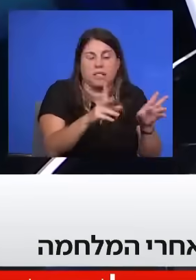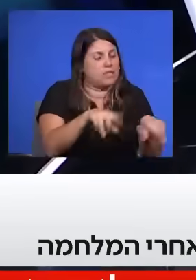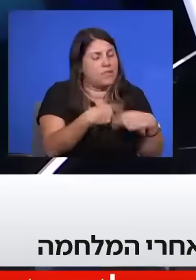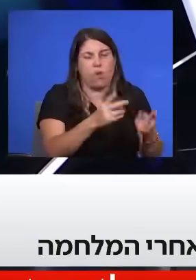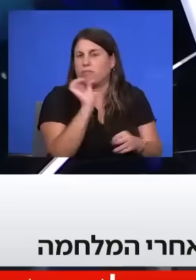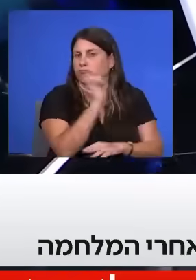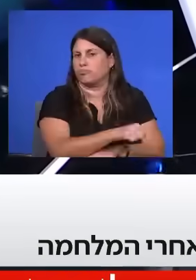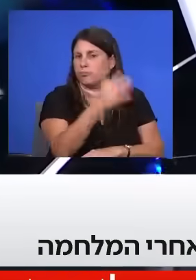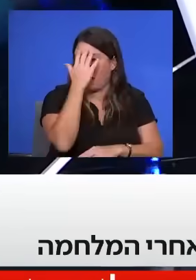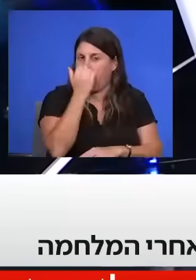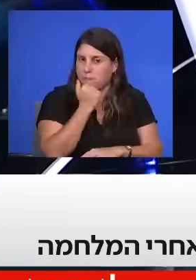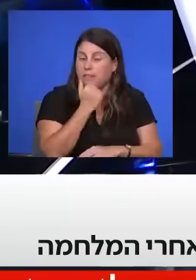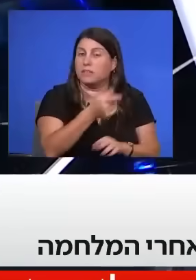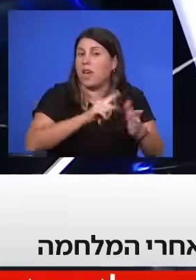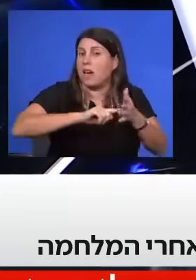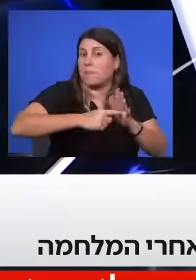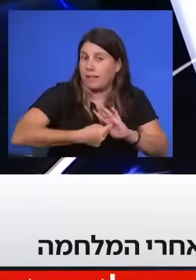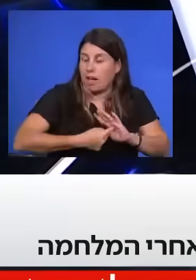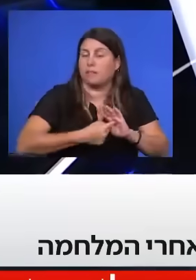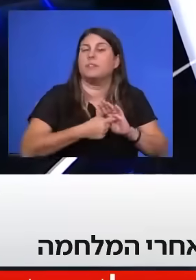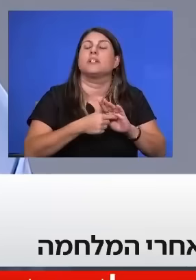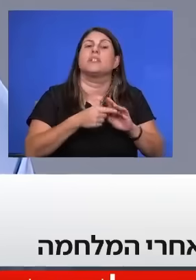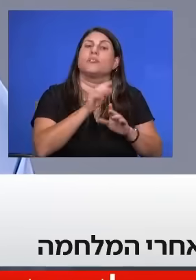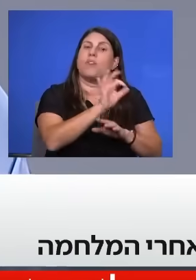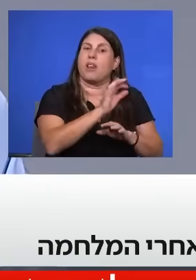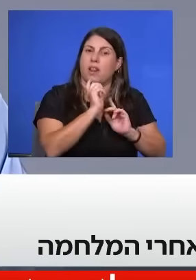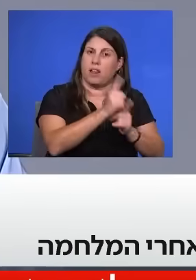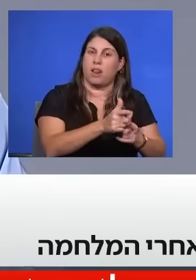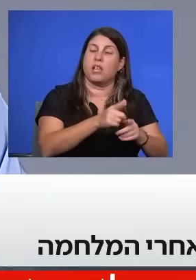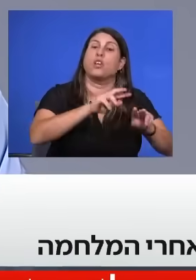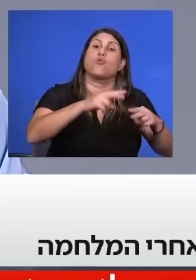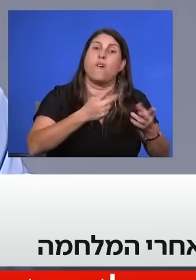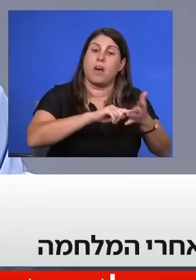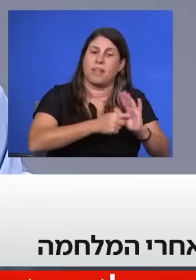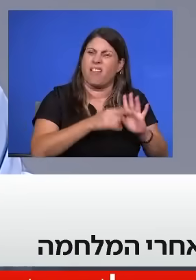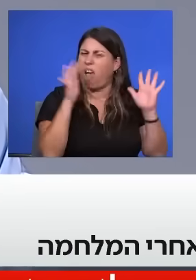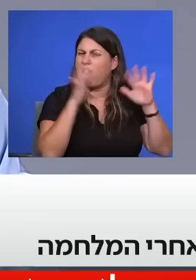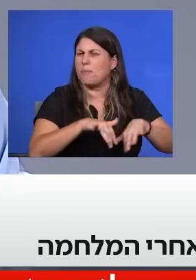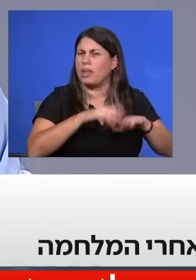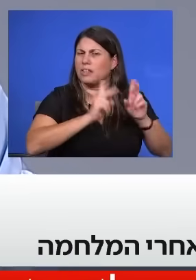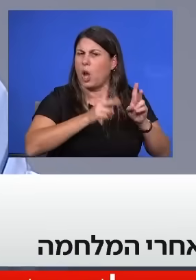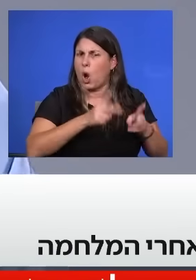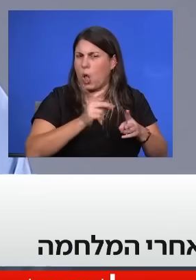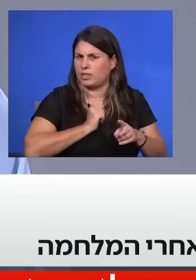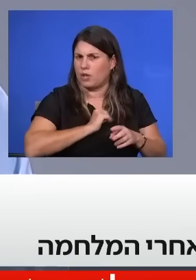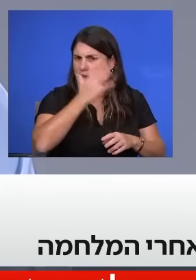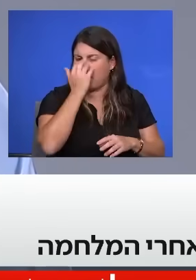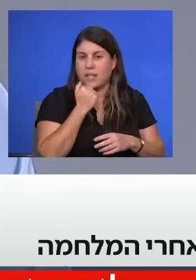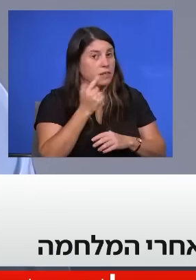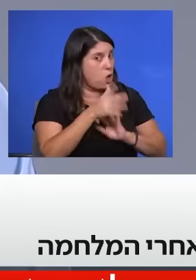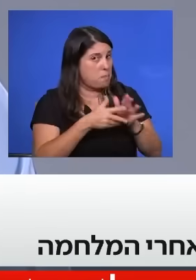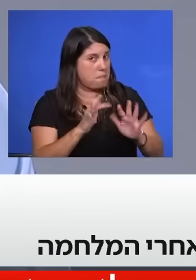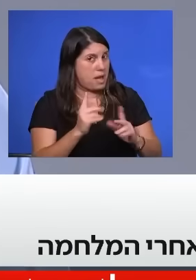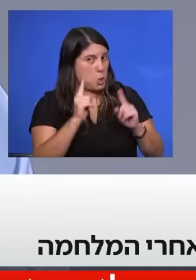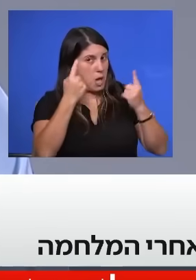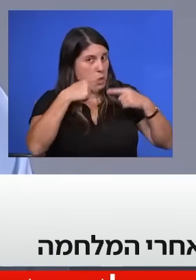מטרת המבצע שהיום שוב חזר עליה ראש הממשלה, למוטט את היכולות הצבאיות של חמאס. ולא אומר מה יהיה ביום שאחרי. כלומר, אסטרטגית